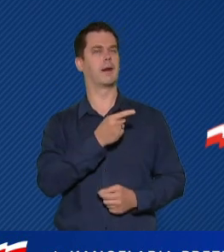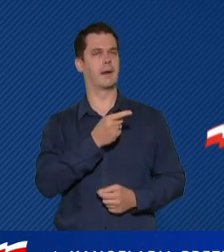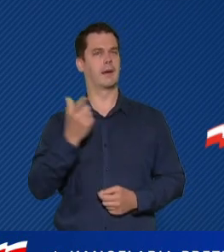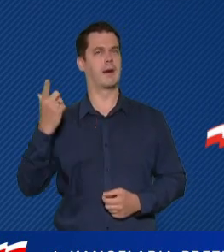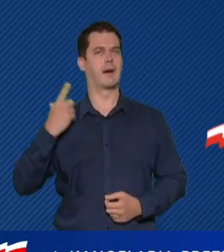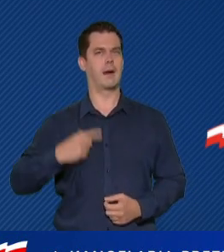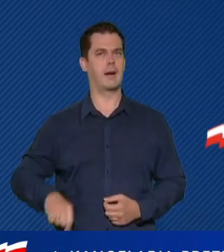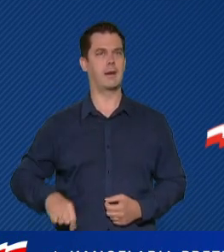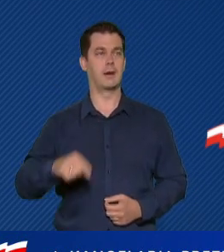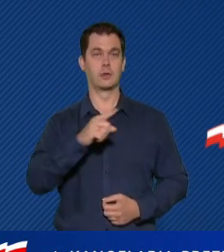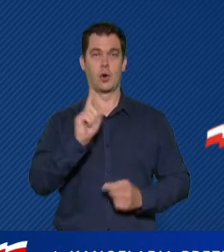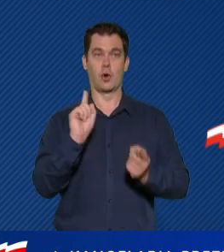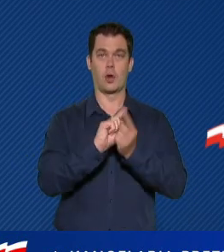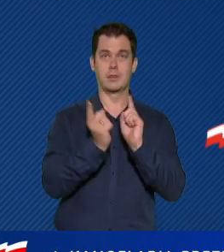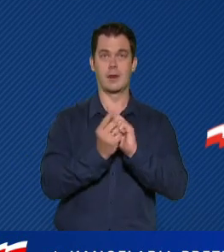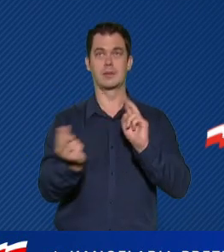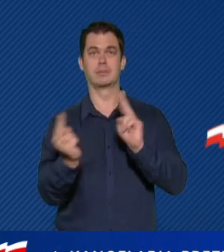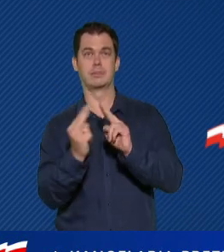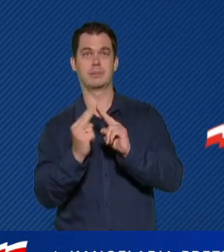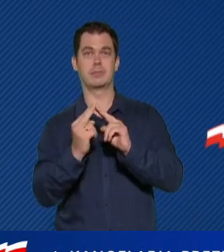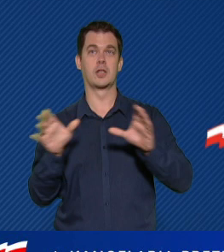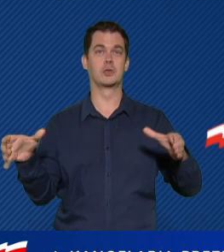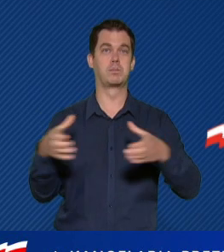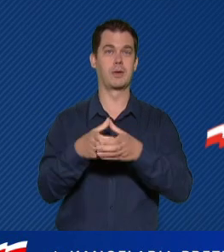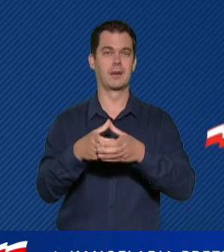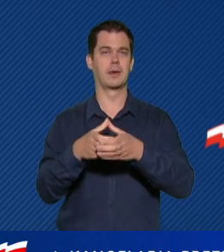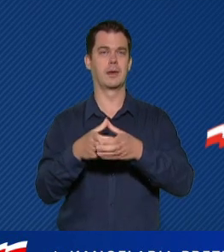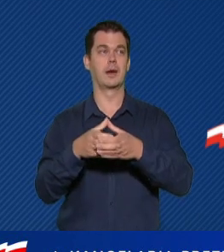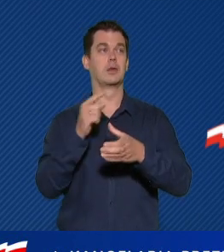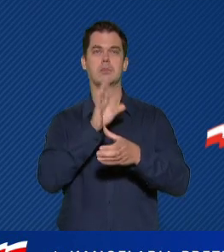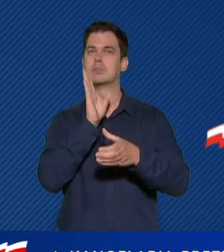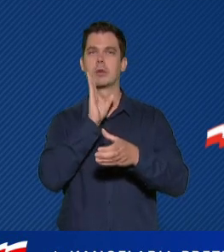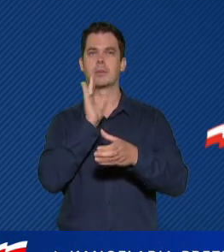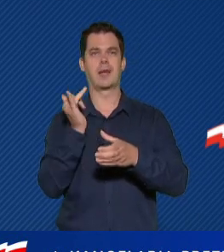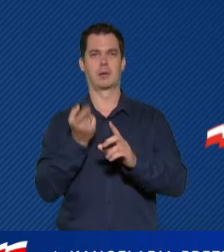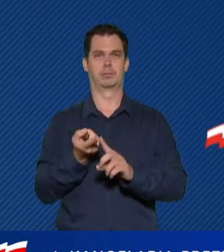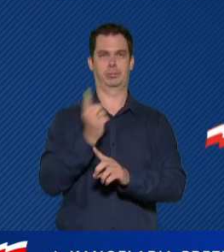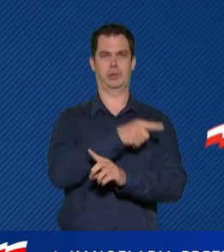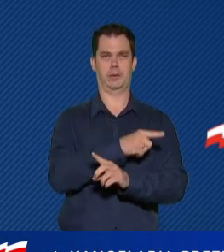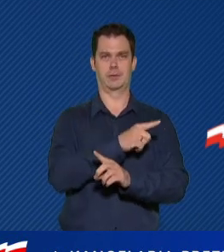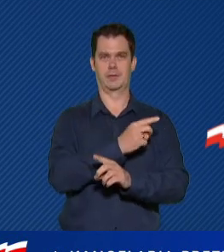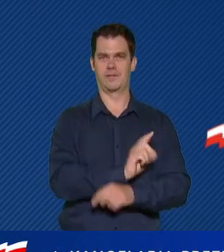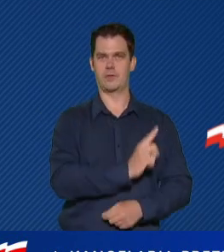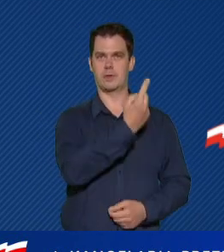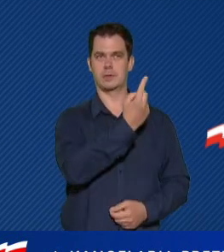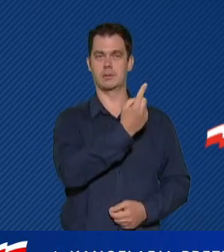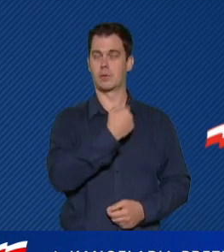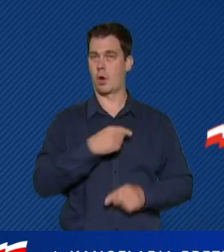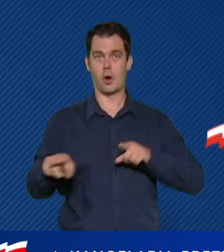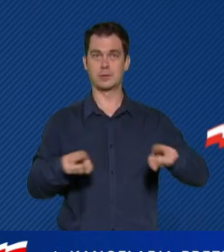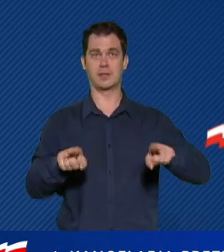kontakty społeczne są na takim poziomie, jaki był przed wybuchem pandemii. Czyli przestaliśmy